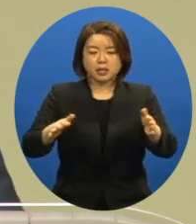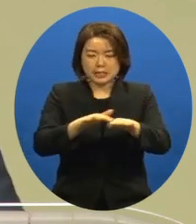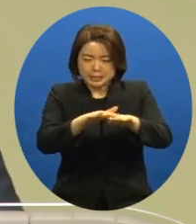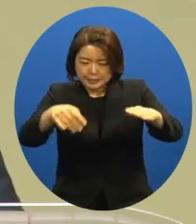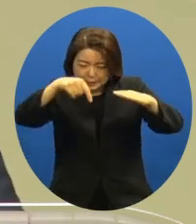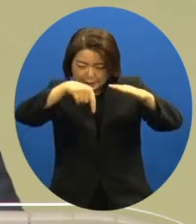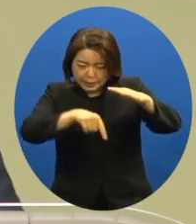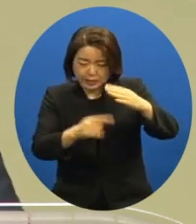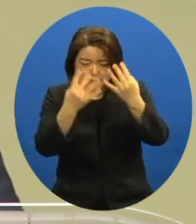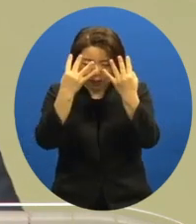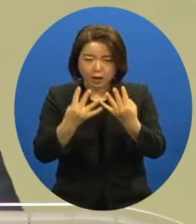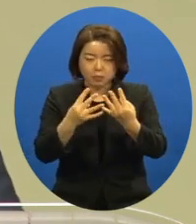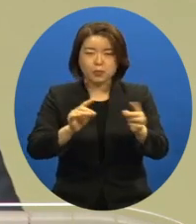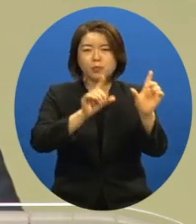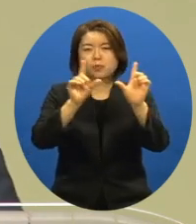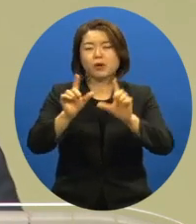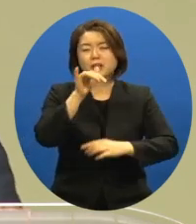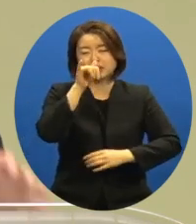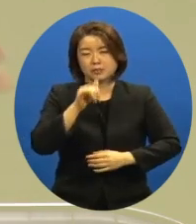감옥에서 살았습니다.